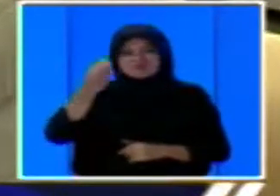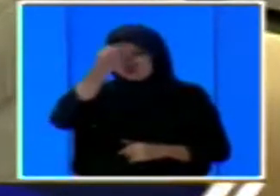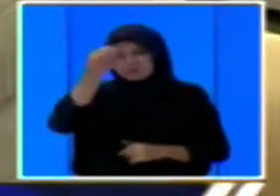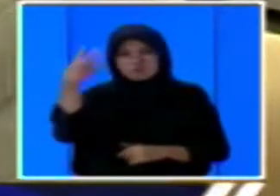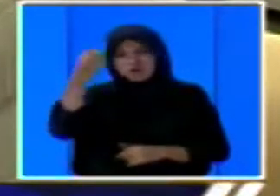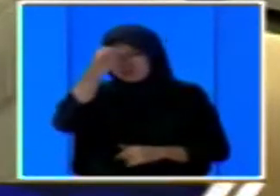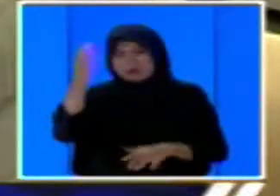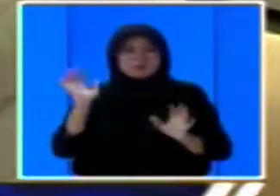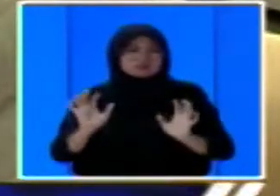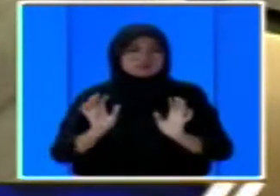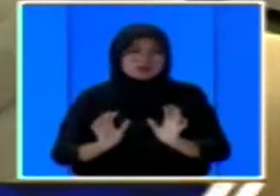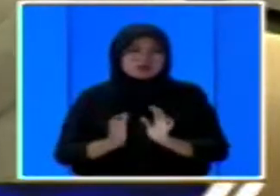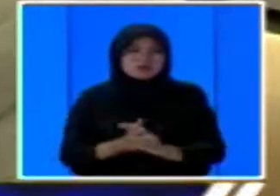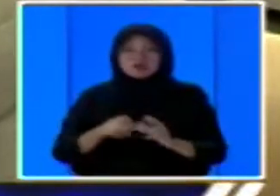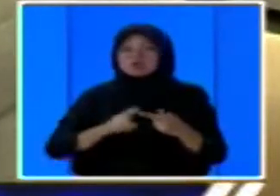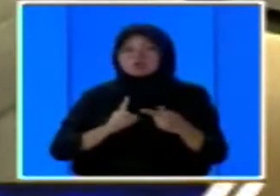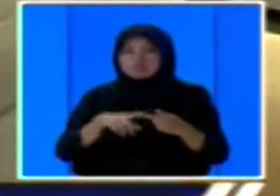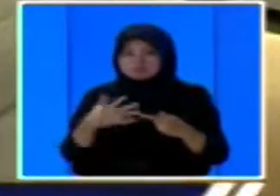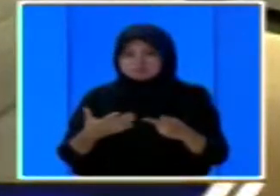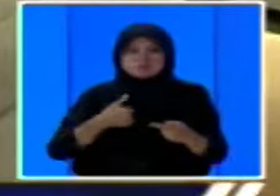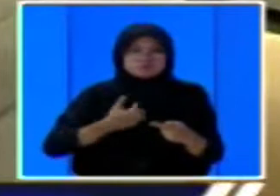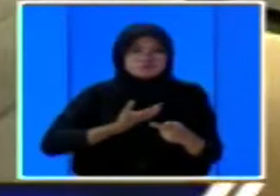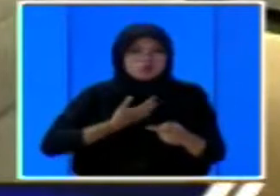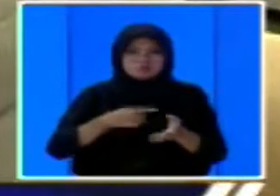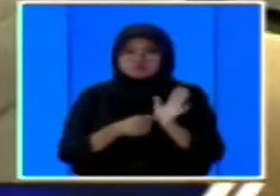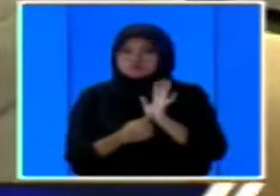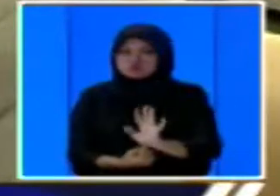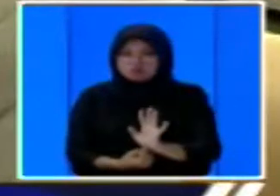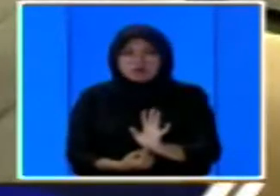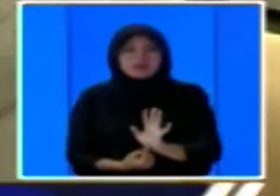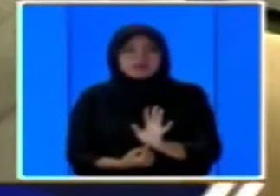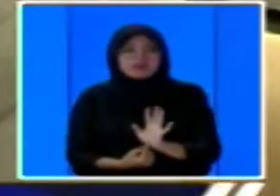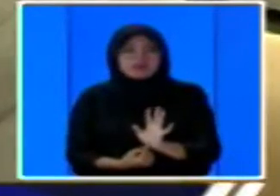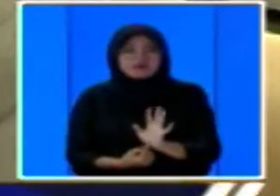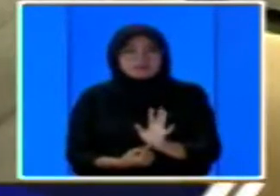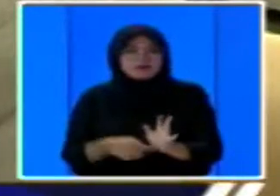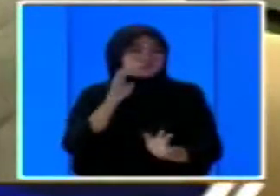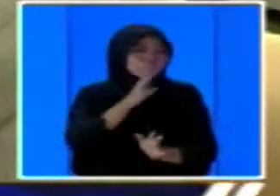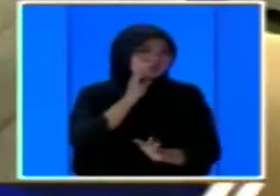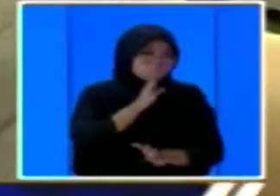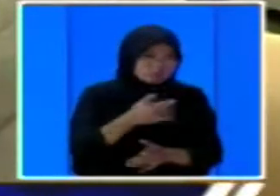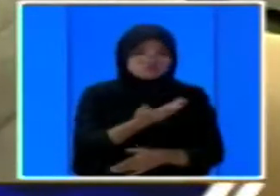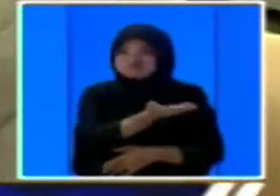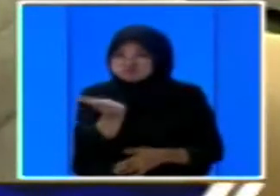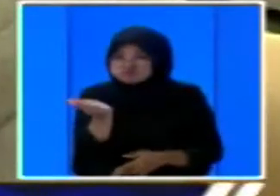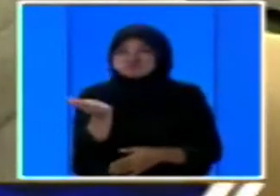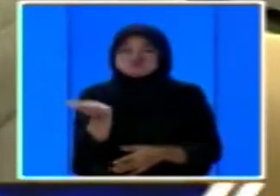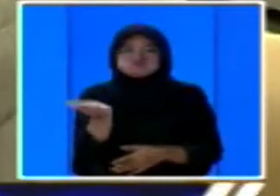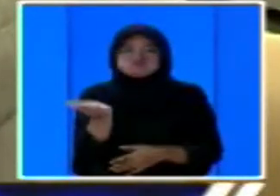untuk menunjukkan kepada katakan alumni-alumni dan bawahan kita ini supaya ya baik-baiklah